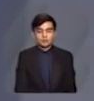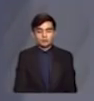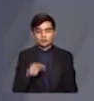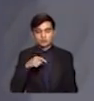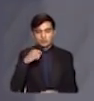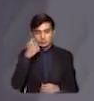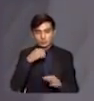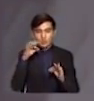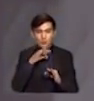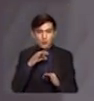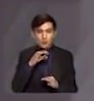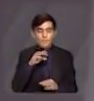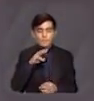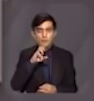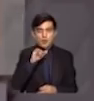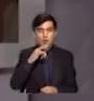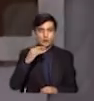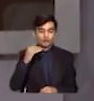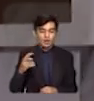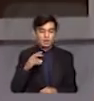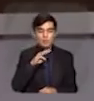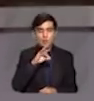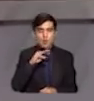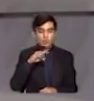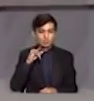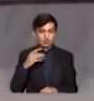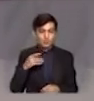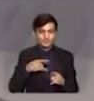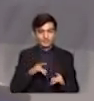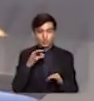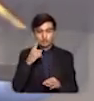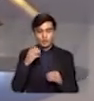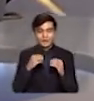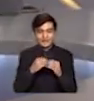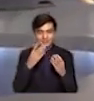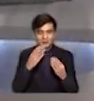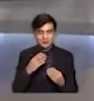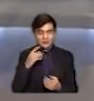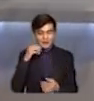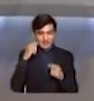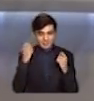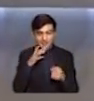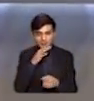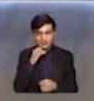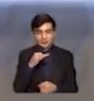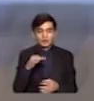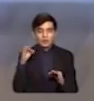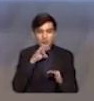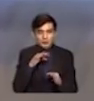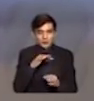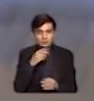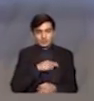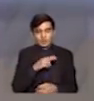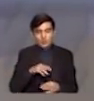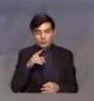Биыл даңқты батыр Бауыржан Момышұлының туғанына 110 жыл. Момышұлы көзінің тірісінде алмаған біраз атақ пен құрмет батыр қайтыс болған